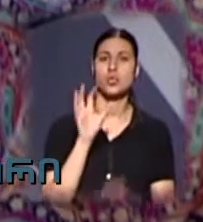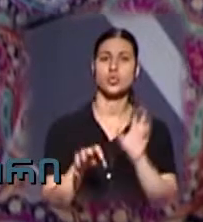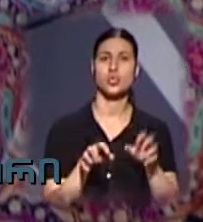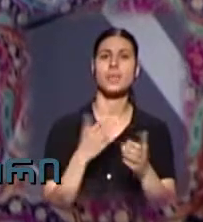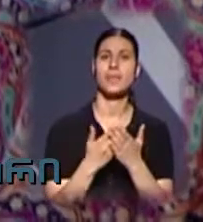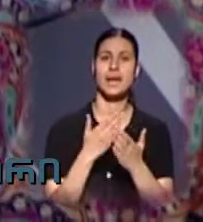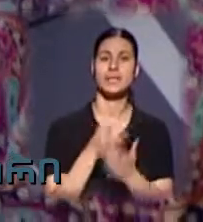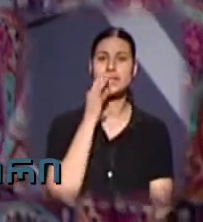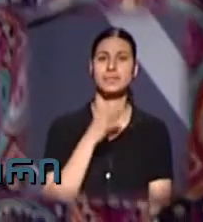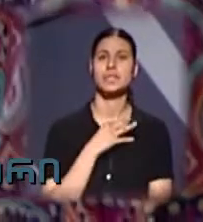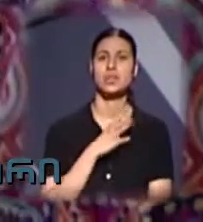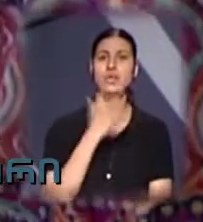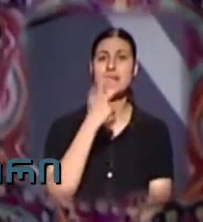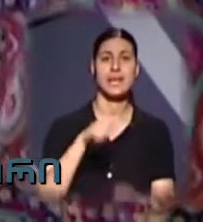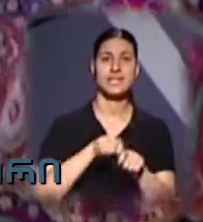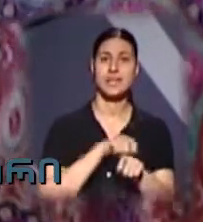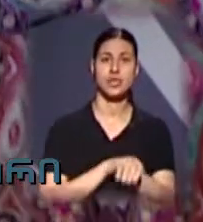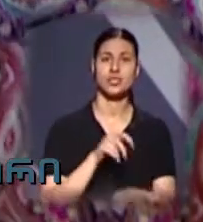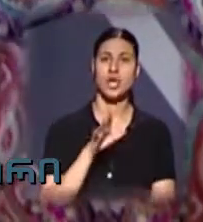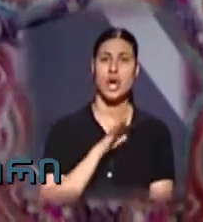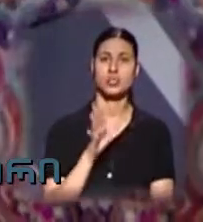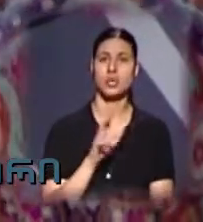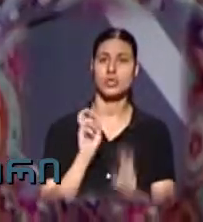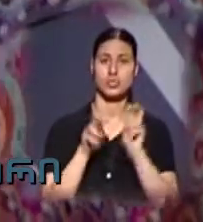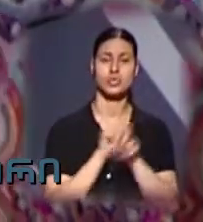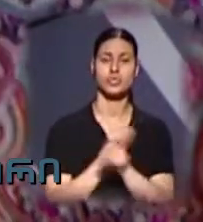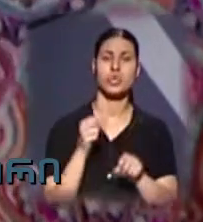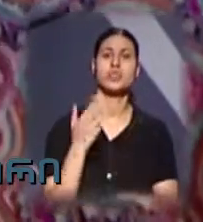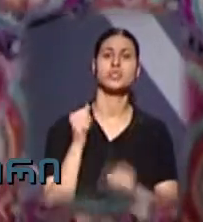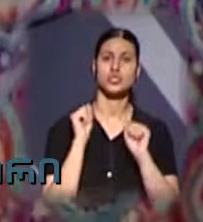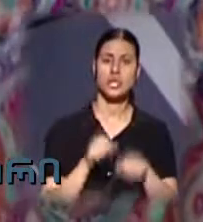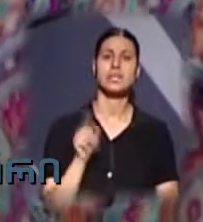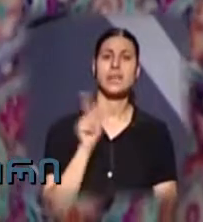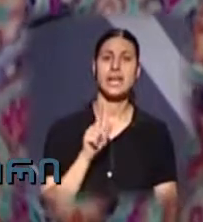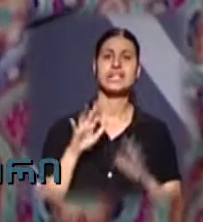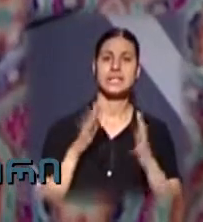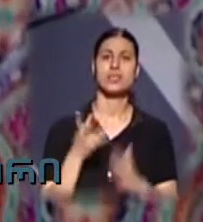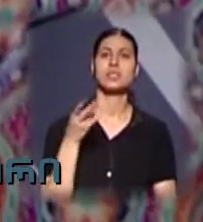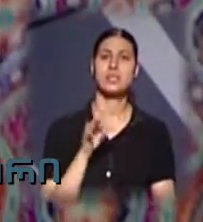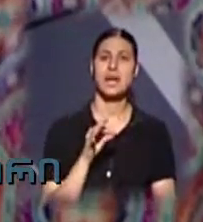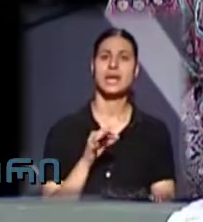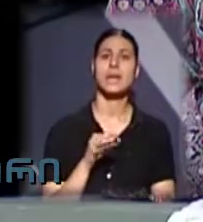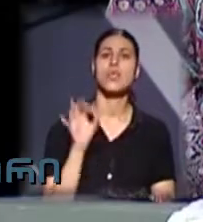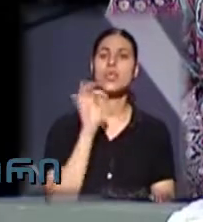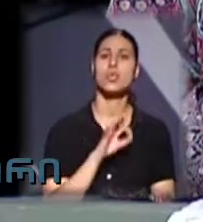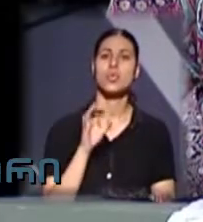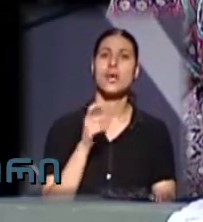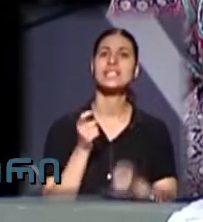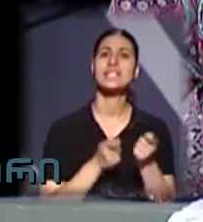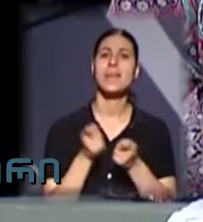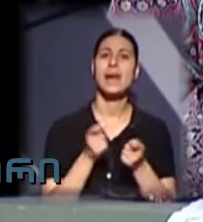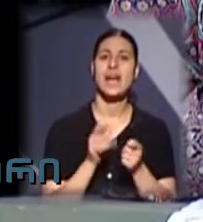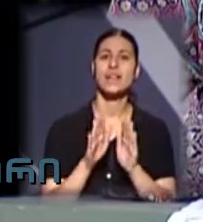ანუ მოდით განსაზღვროთ, 300 მეტრში იქ არაფერი არ უნდა ხდებოდეს? Არა, შესაძლებელია რაღაცა ხდებოდეს, ოღონდ სამელიორაციო სამმართველოსთან უნდა